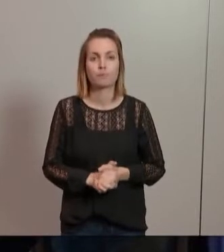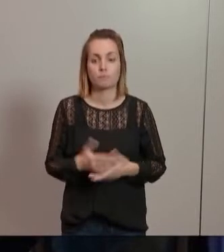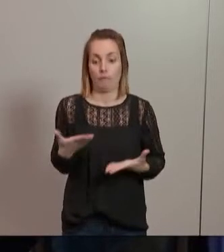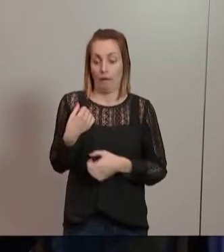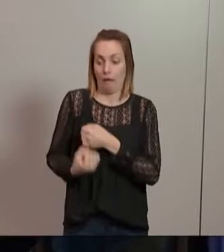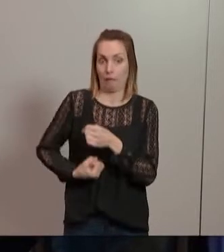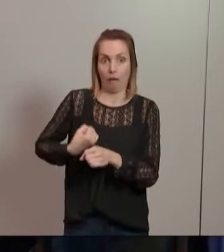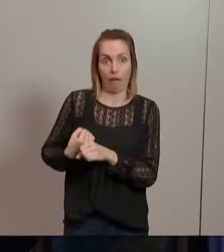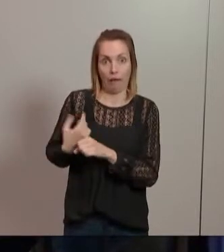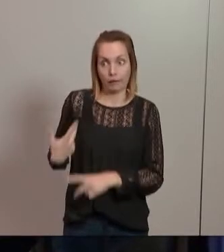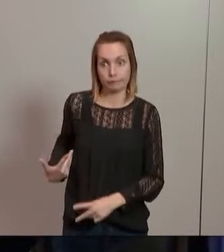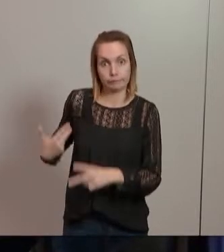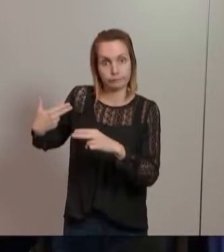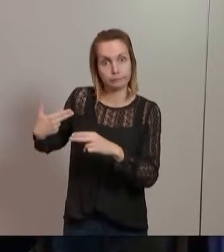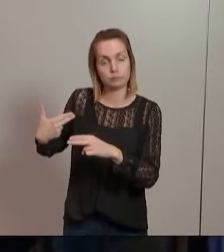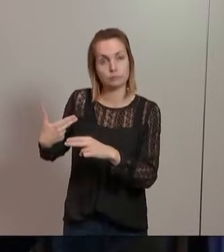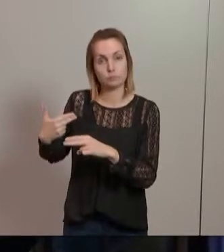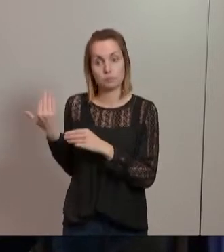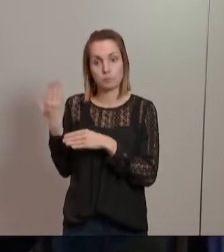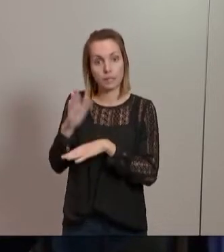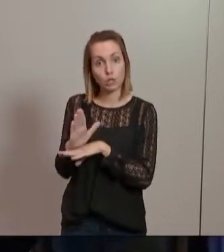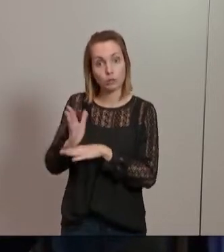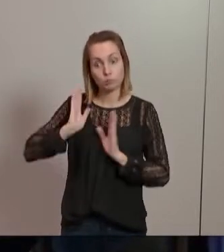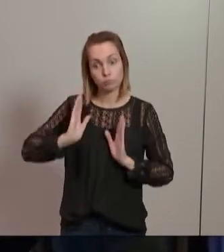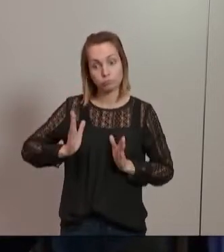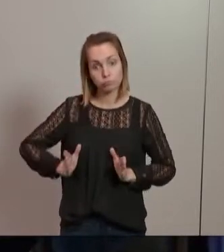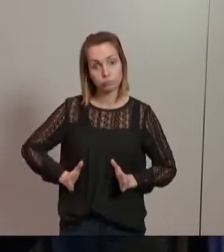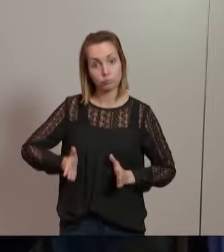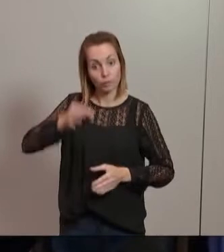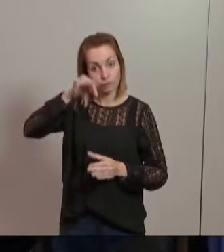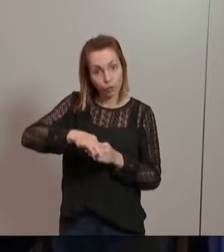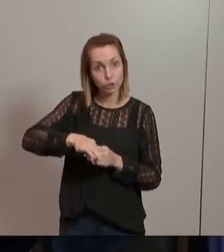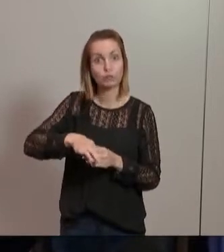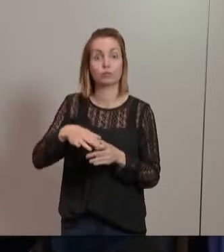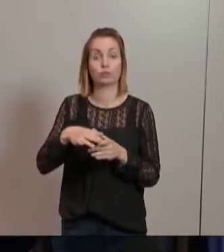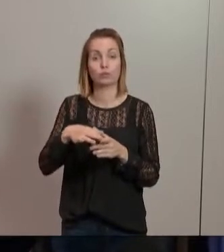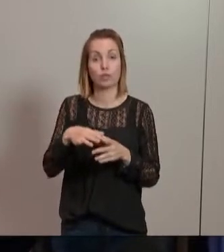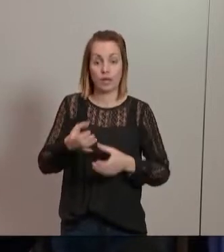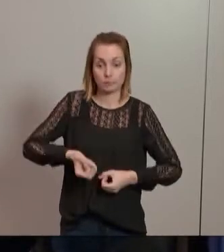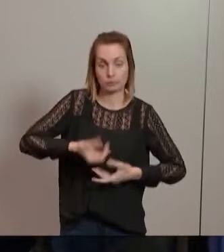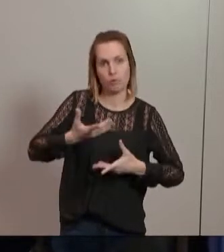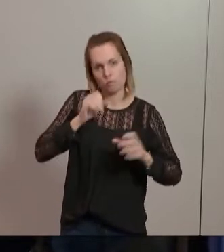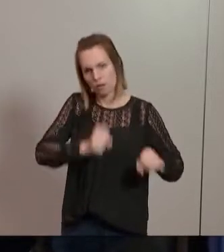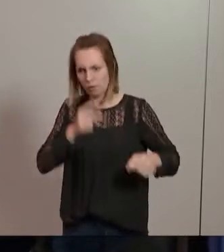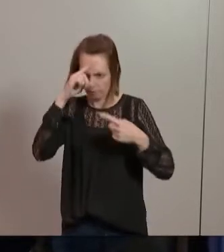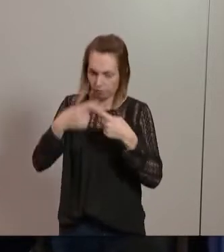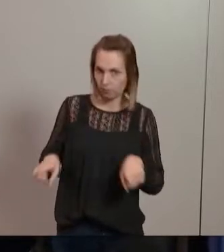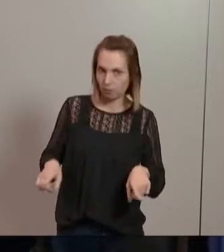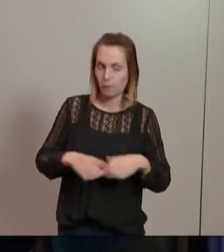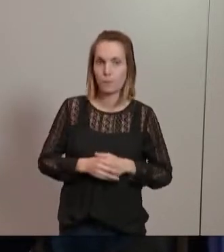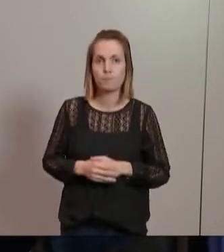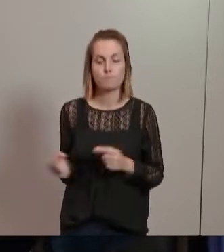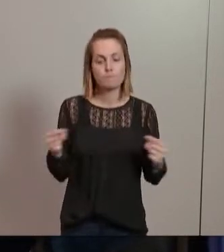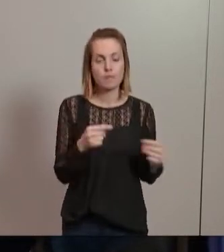l'année, nous présentons des délibérations qui font l'objet de votes, d'expressions, de positionnements. Le